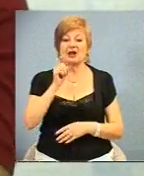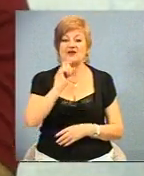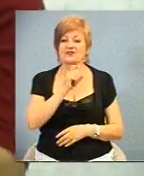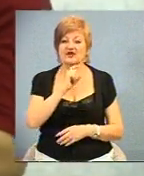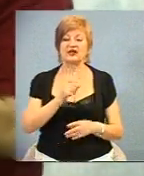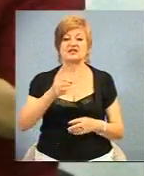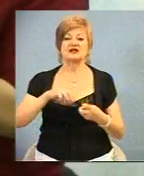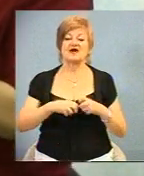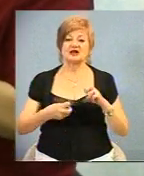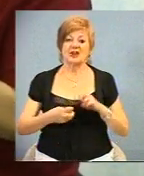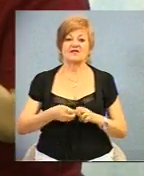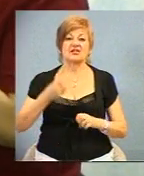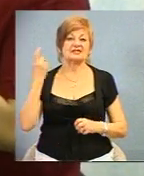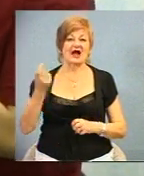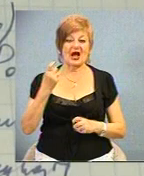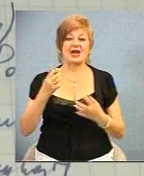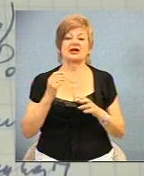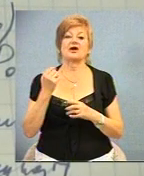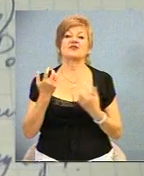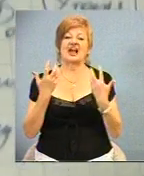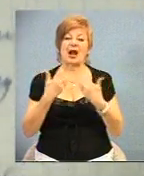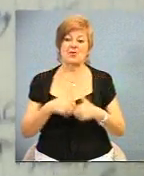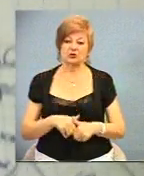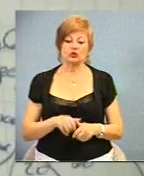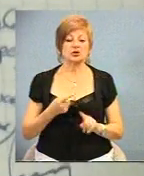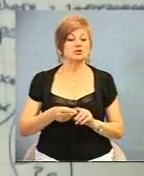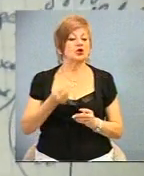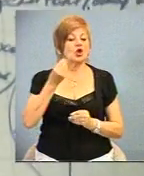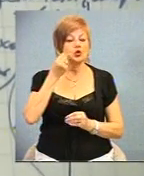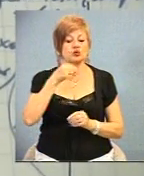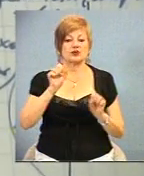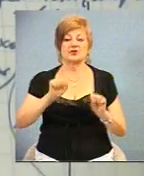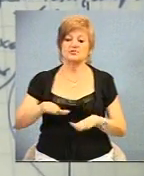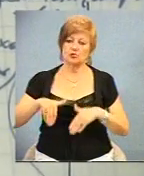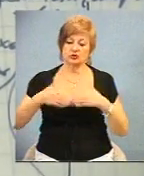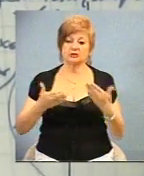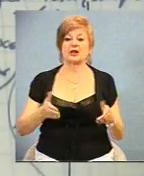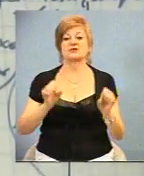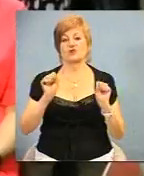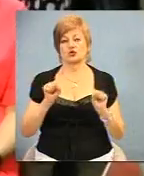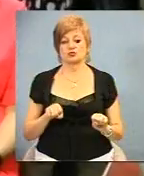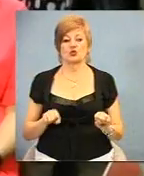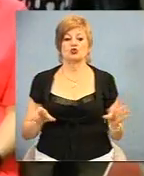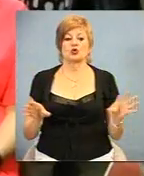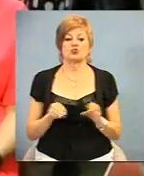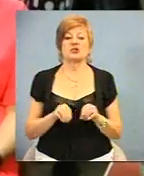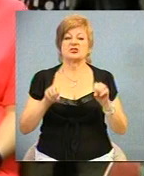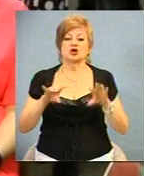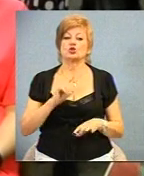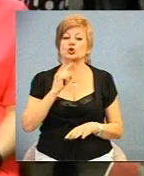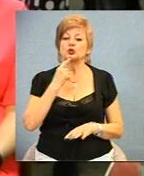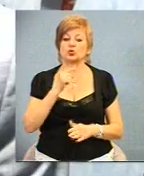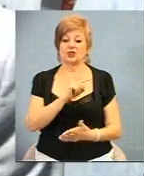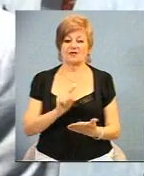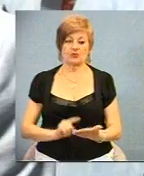Івано-Франківськ, Харків та Краматорськ. Впевнені, це гарна можливість надати представникам громадськості можливість спільно вирішувати найскладніші